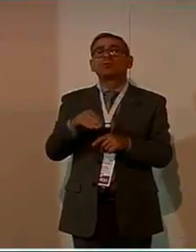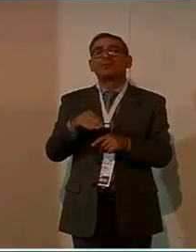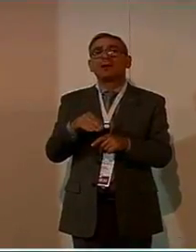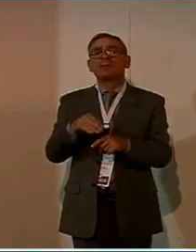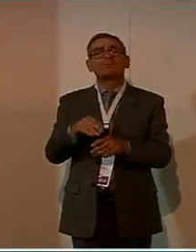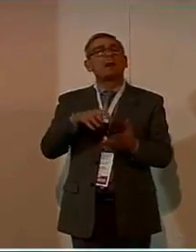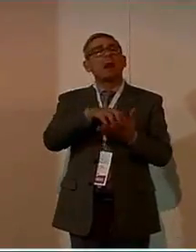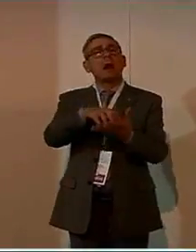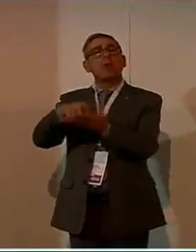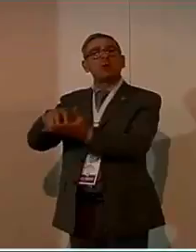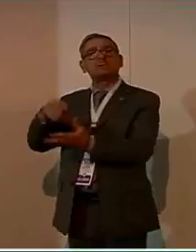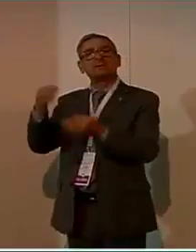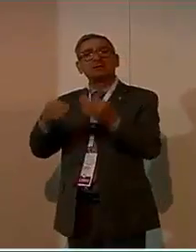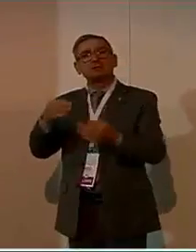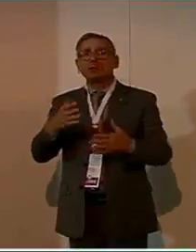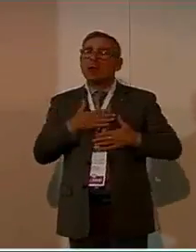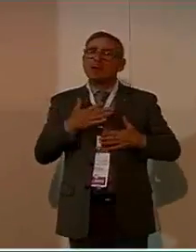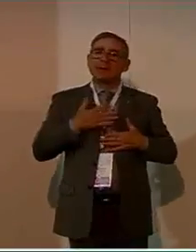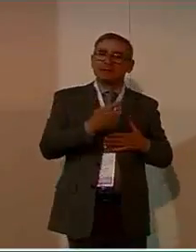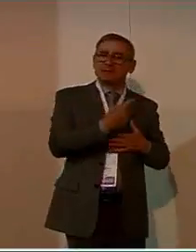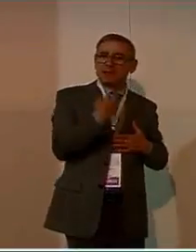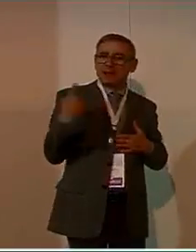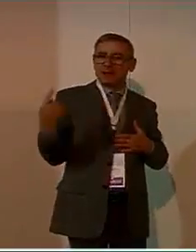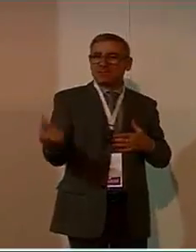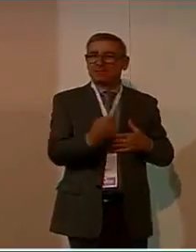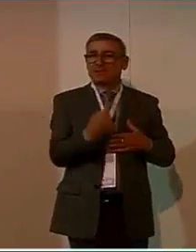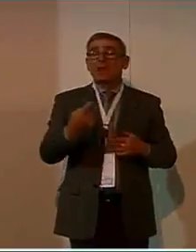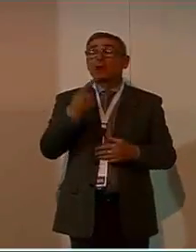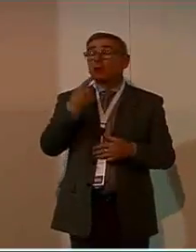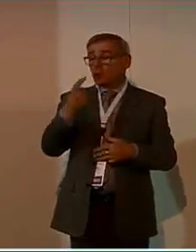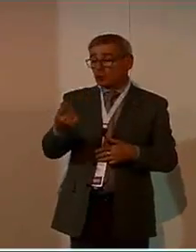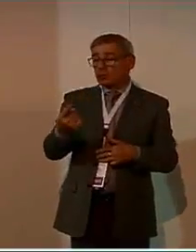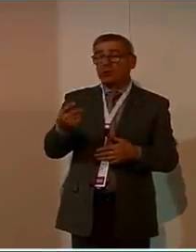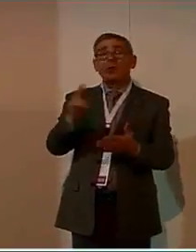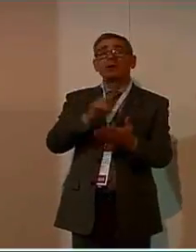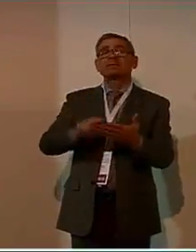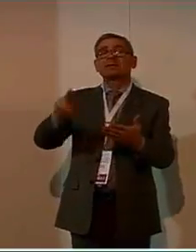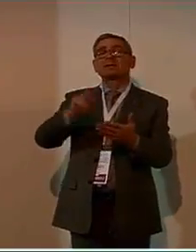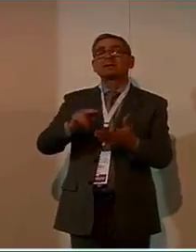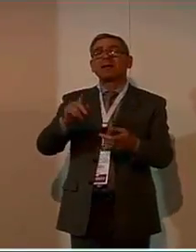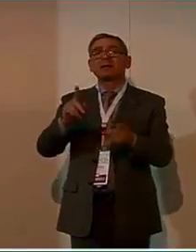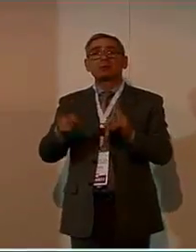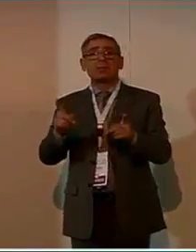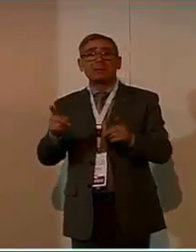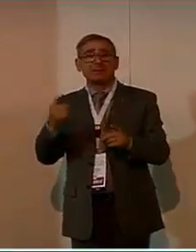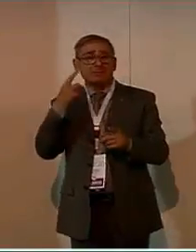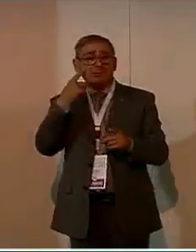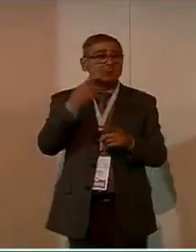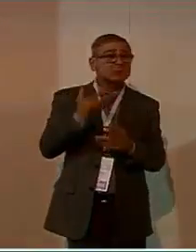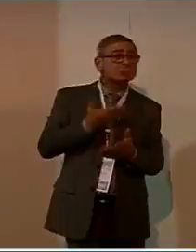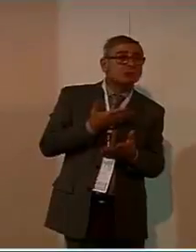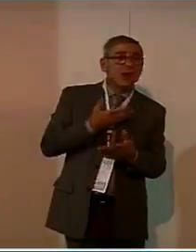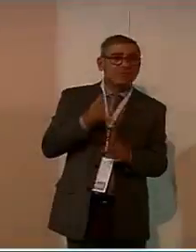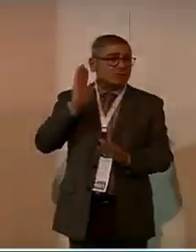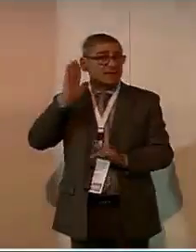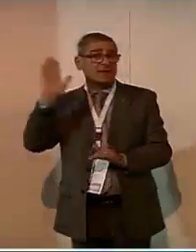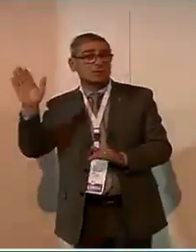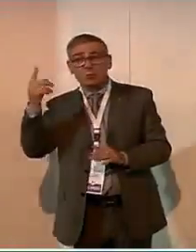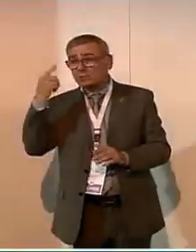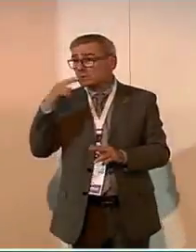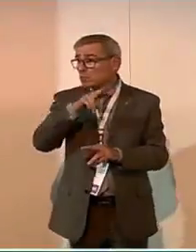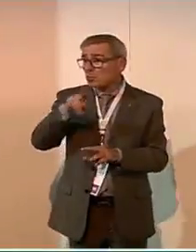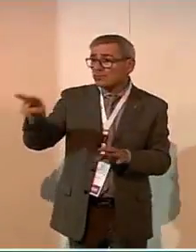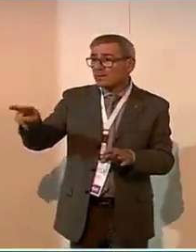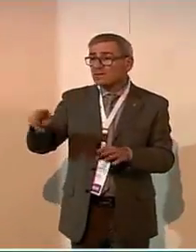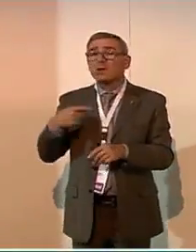ciascuno io lo dico da qui al segretario del partito l'ho visto non so se c'è si ascolta ascolterà io lo dico